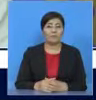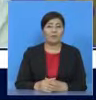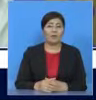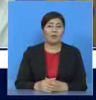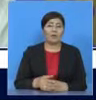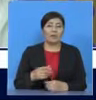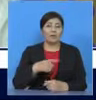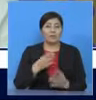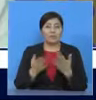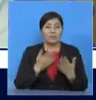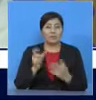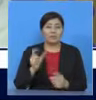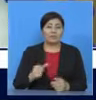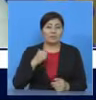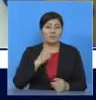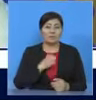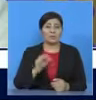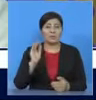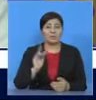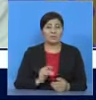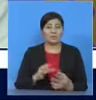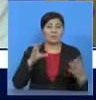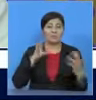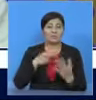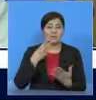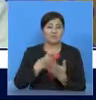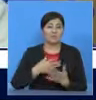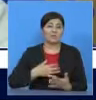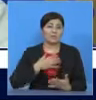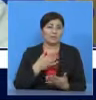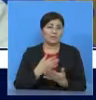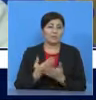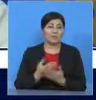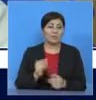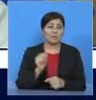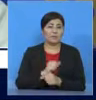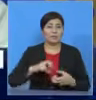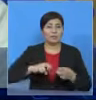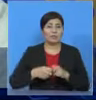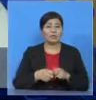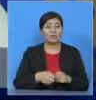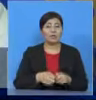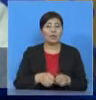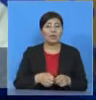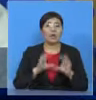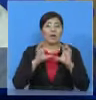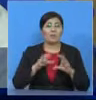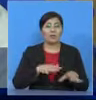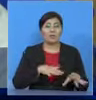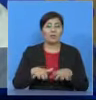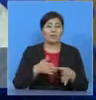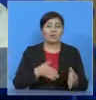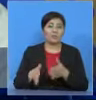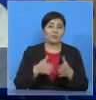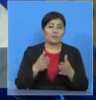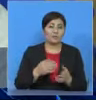Общаясь с народом, да даже когда сами садимся в автобусы, мы видим агрессивный стиль вождения, частые нарушения правил дорожного движения или когда они соревнуются